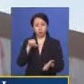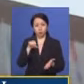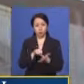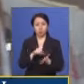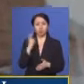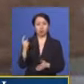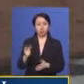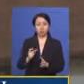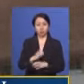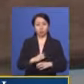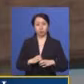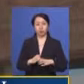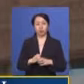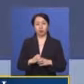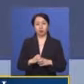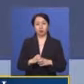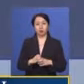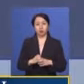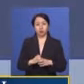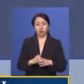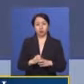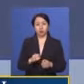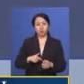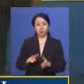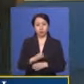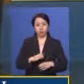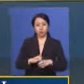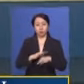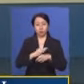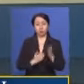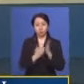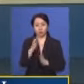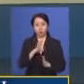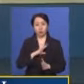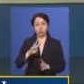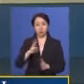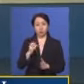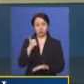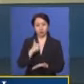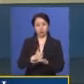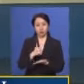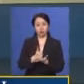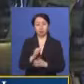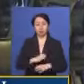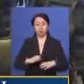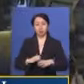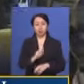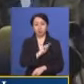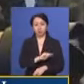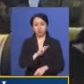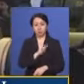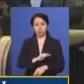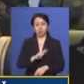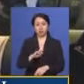Евразиялық экономикалық одақтың бәсекеге қабілеттілігін нығайту бойынша бірқатар бастама көтерді. Үкімет басшысы еркін нарықтардың тиімді жұмыс